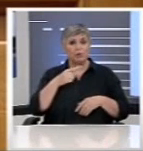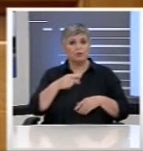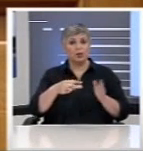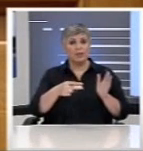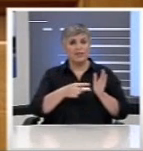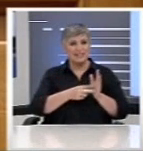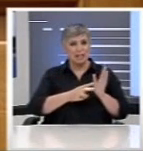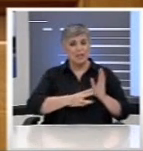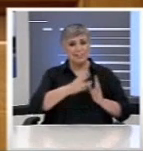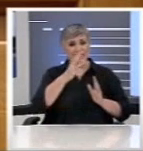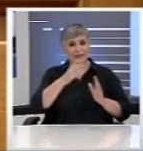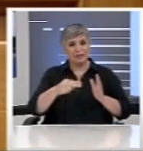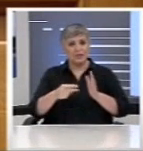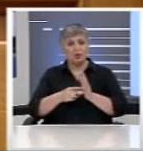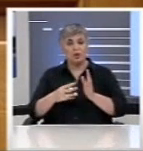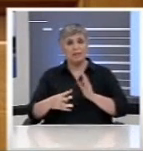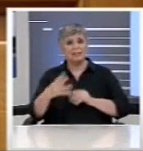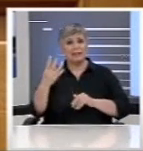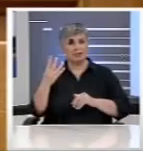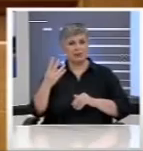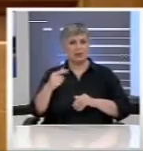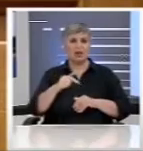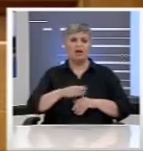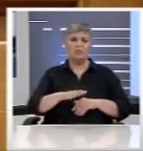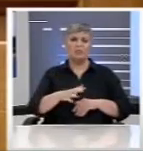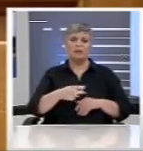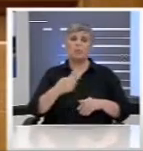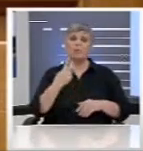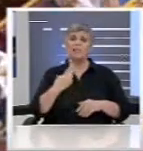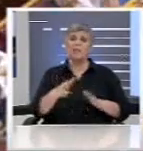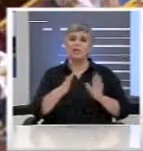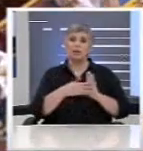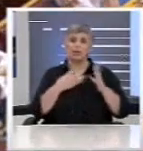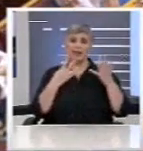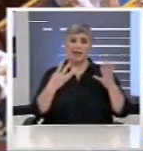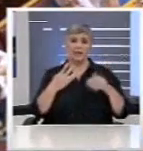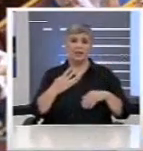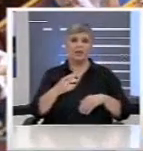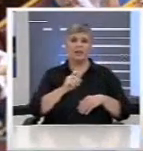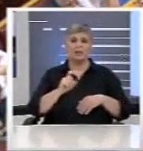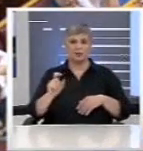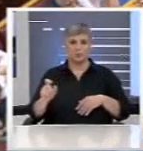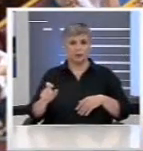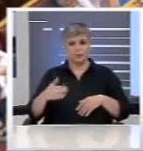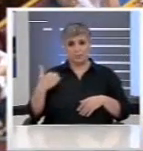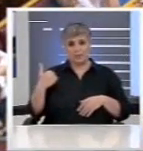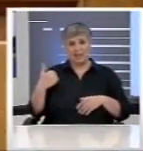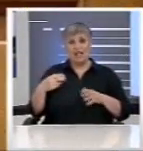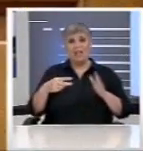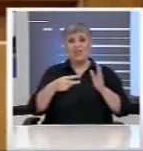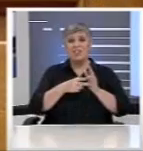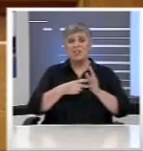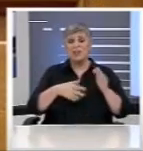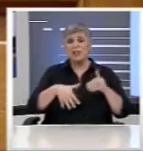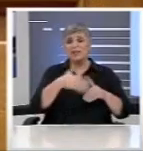δικά σας βεβαιωθέντα. 219 εκατομμύρια. Τι κάναμε εμείς? Από 1η-1η του 2015 μέχρι το Μάιο